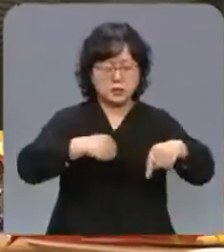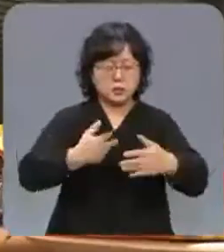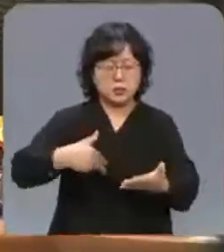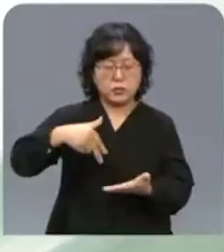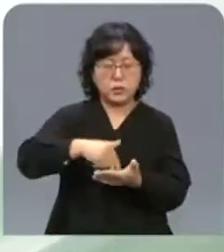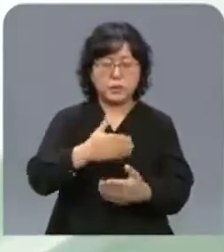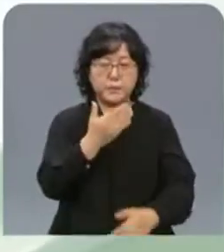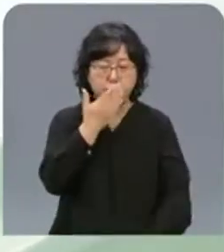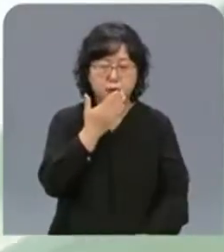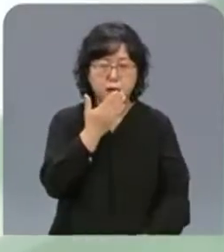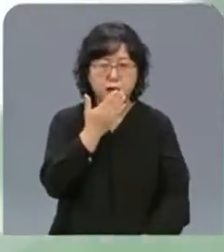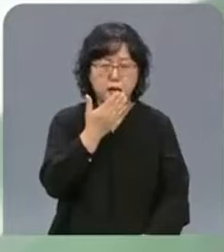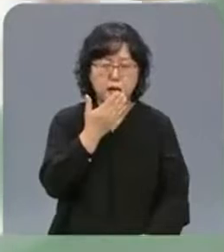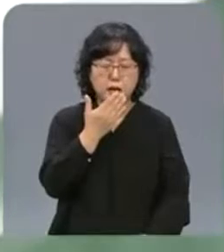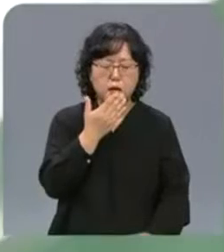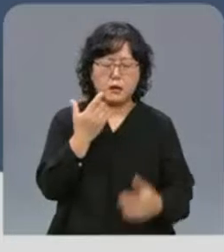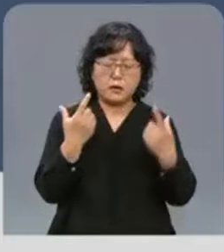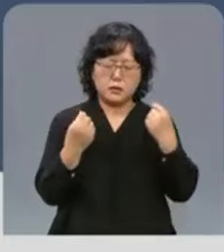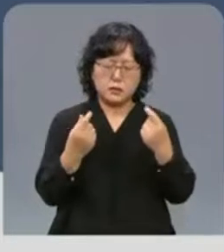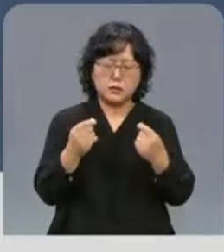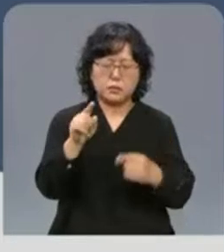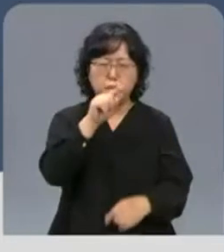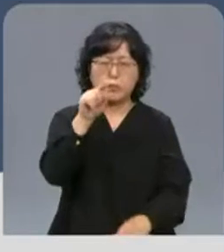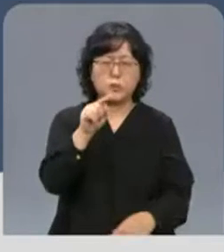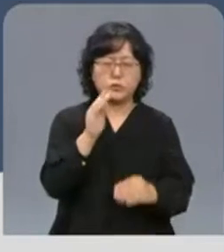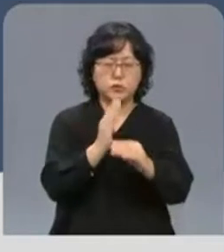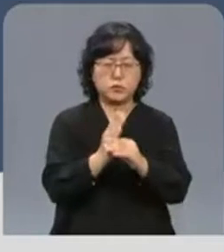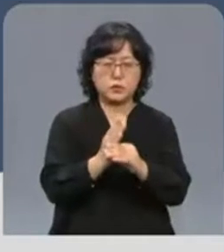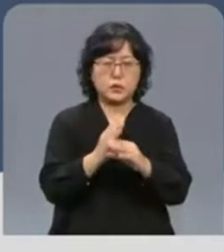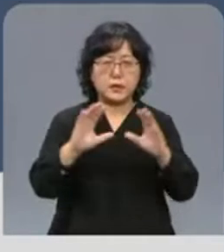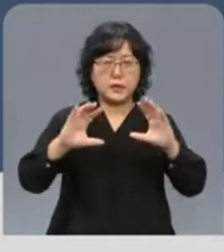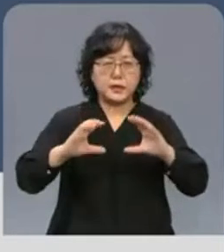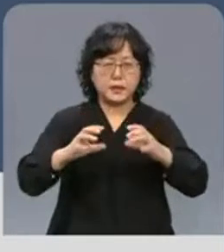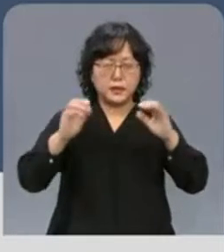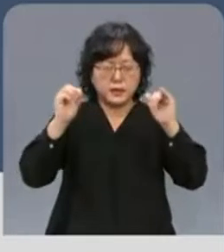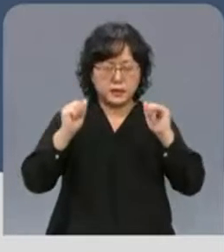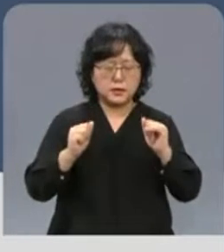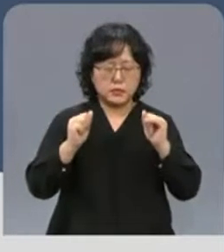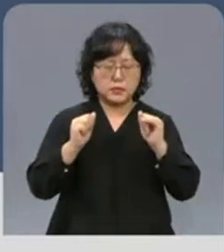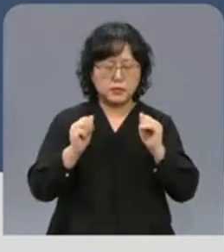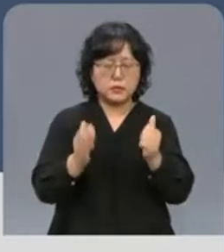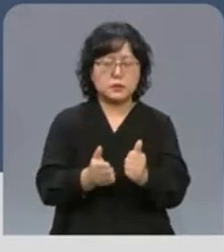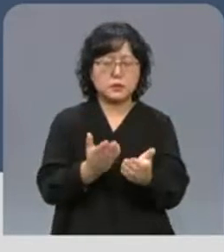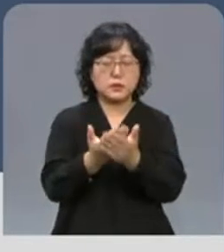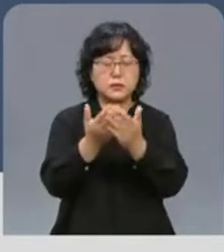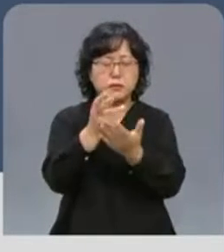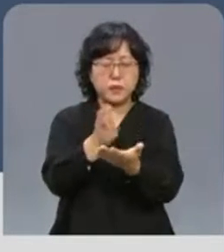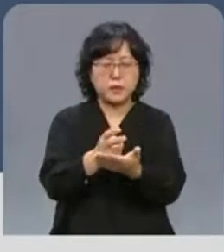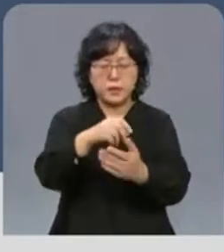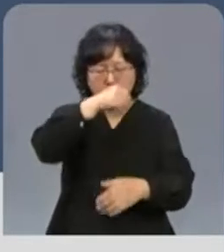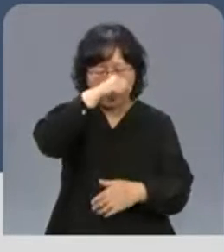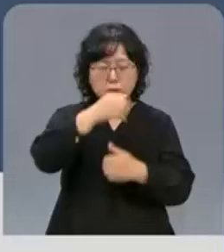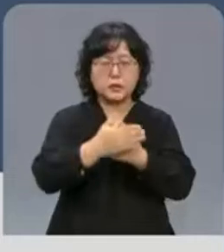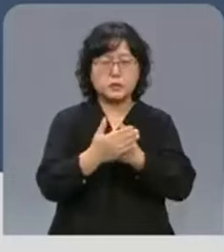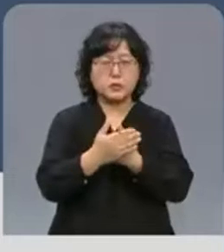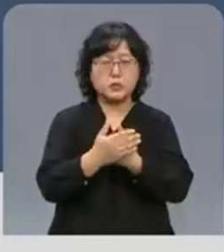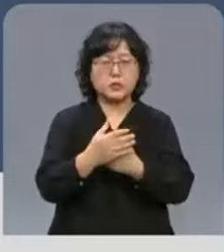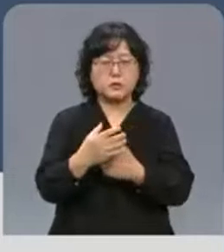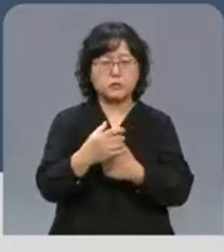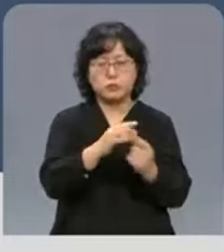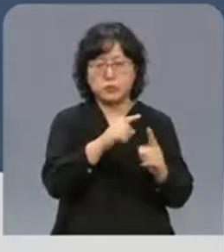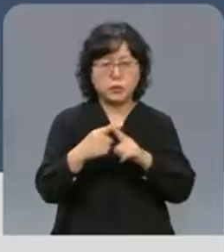독립할 수 있을지는 여전히 의문입니다 국민체육진흥법 규정으로 체육회 예산지원이 의무화됐습니다